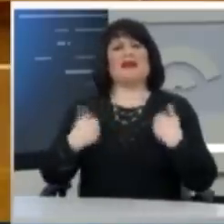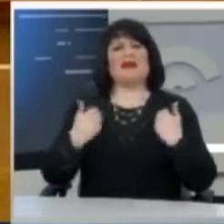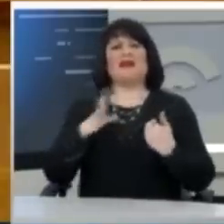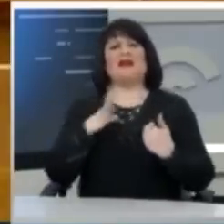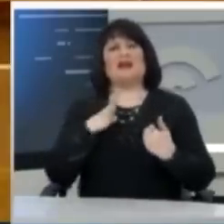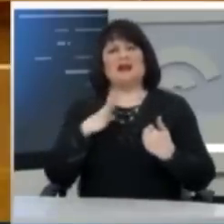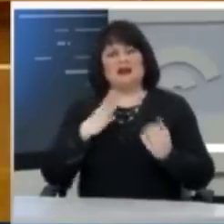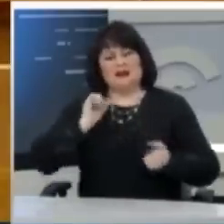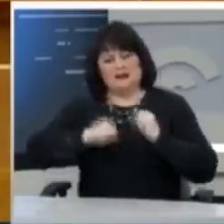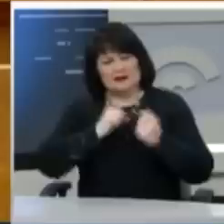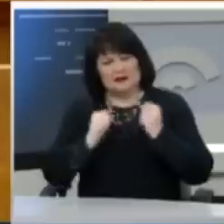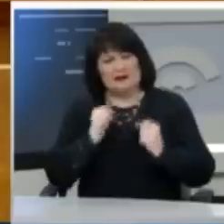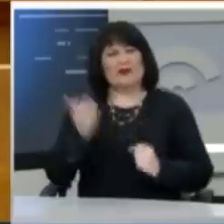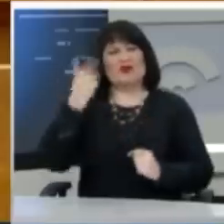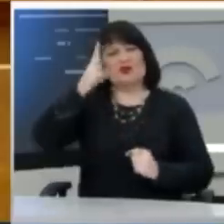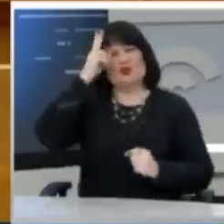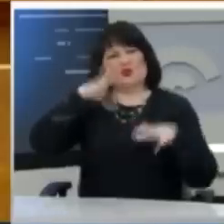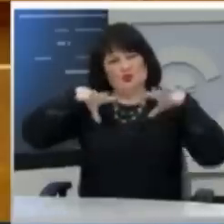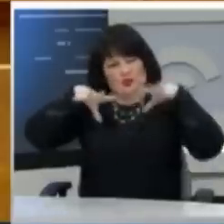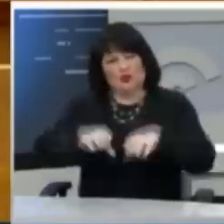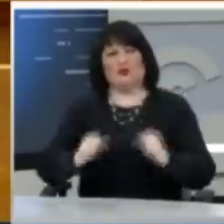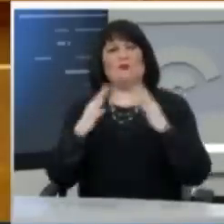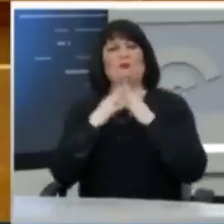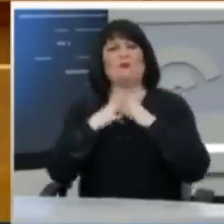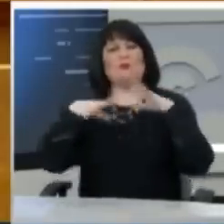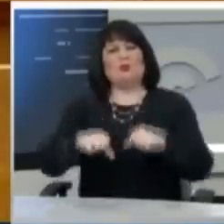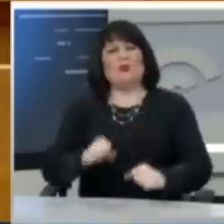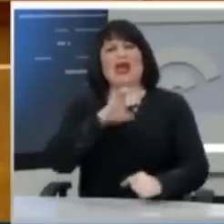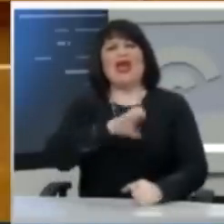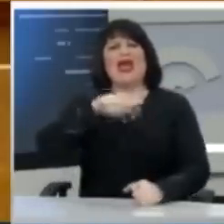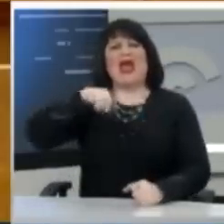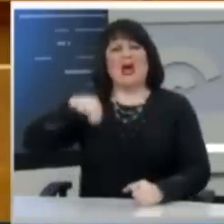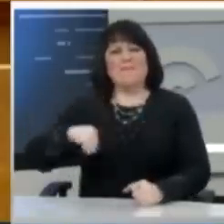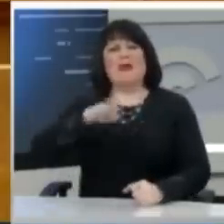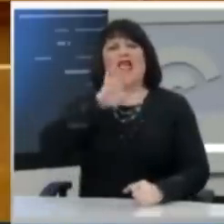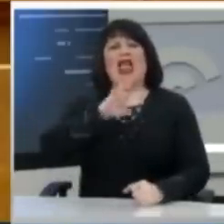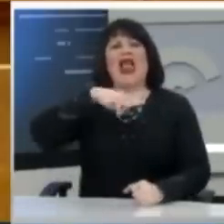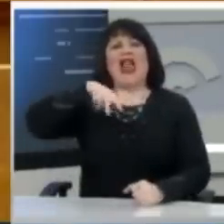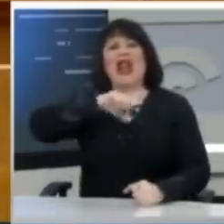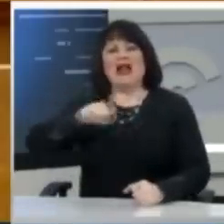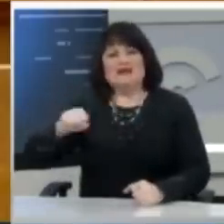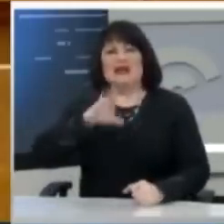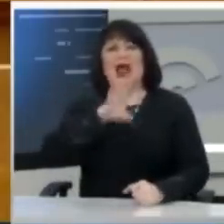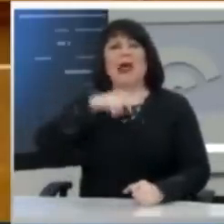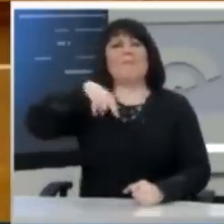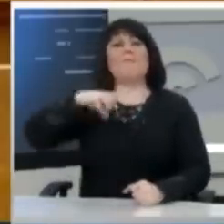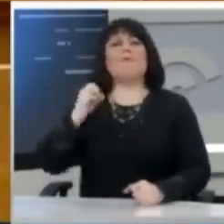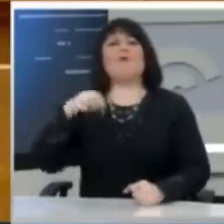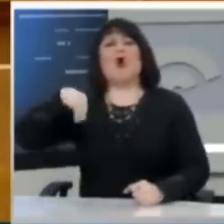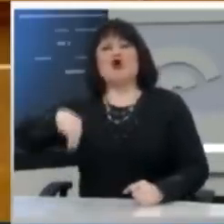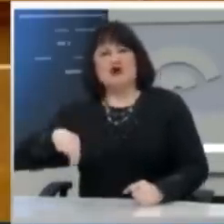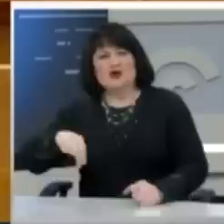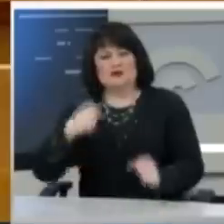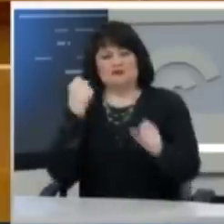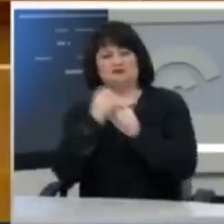μας, στη ναζιστική κατοχή, που μέσα από ΕΑΜ, ΕΛΑΣ, ΕΠΟΝ, αγωνίστηκε